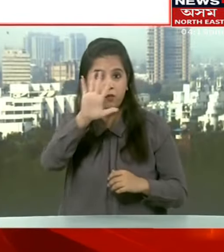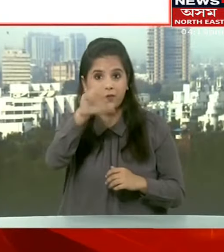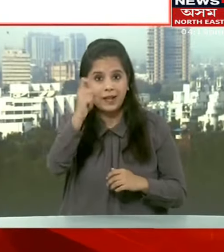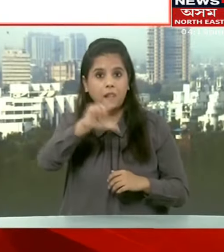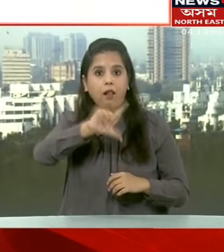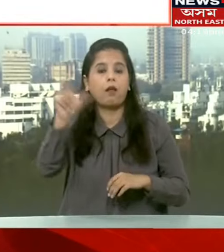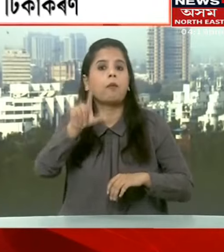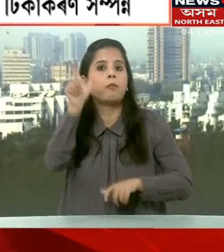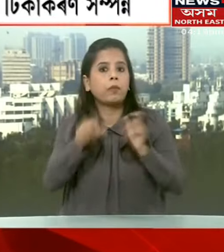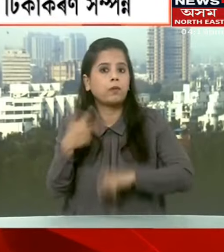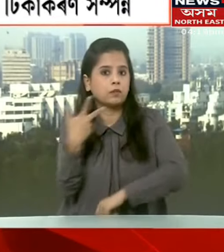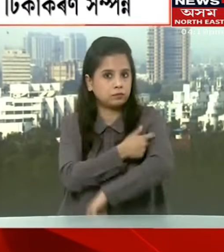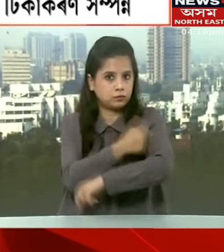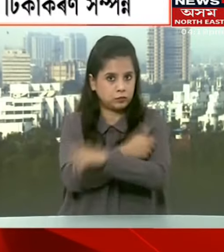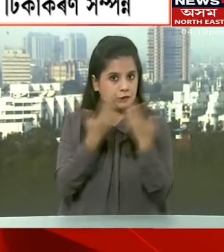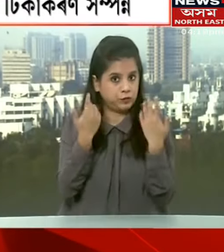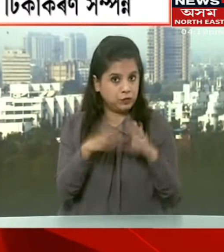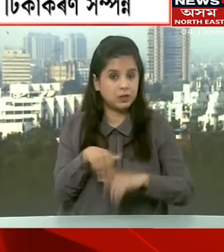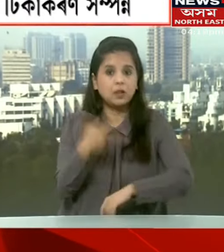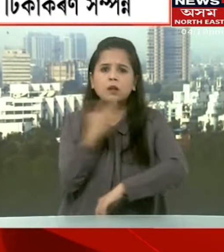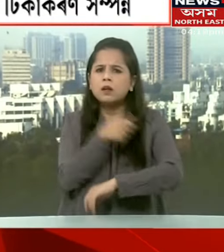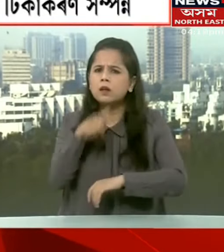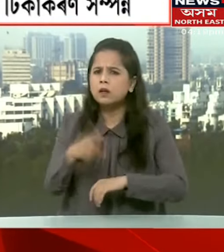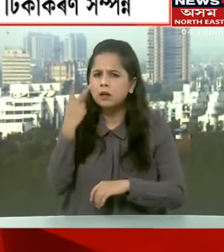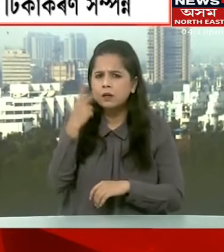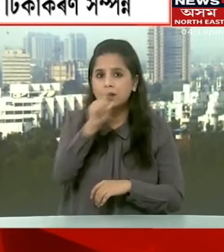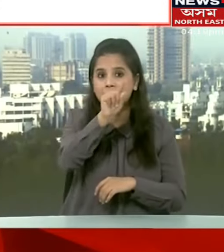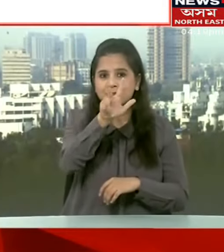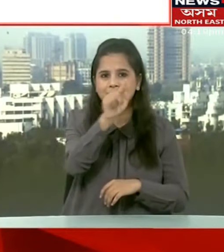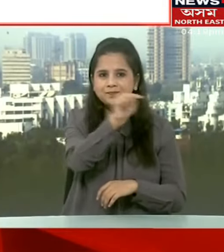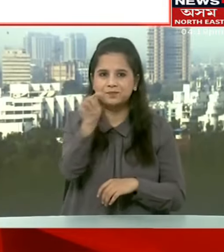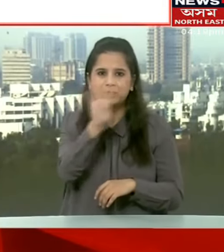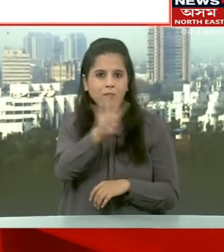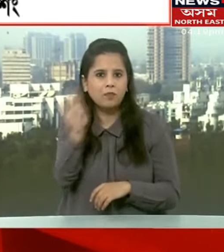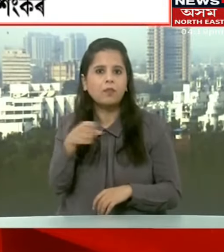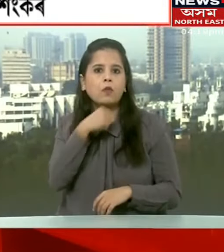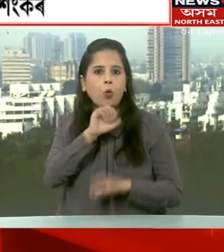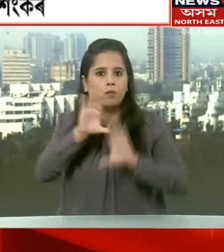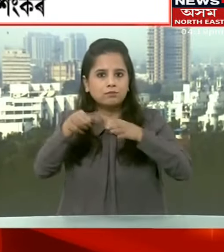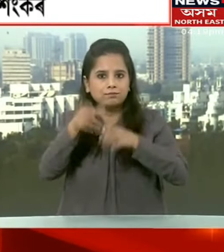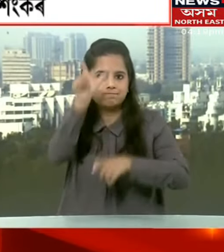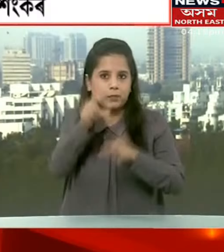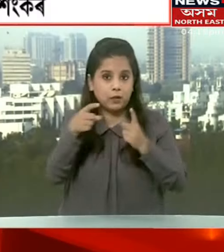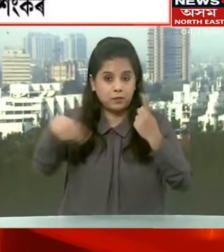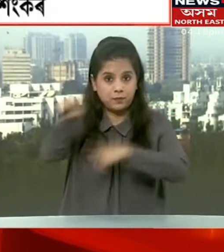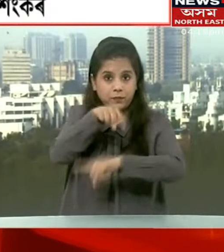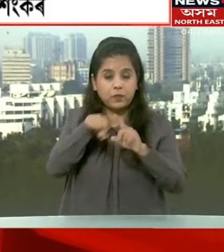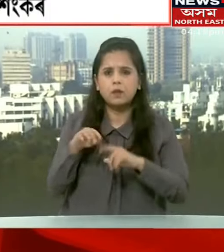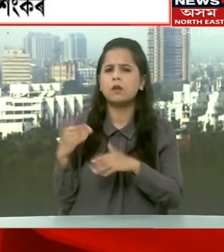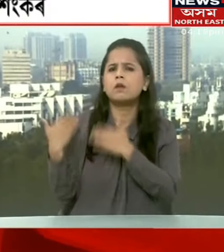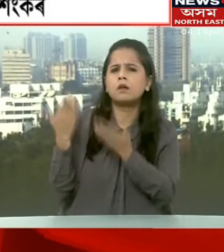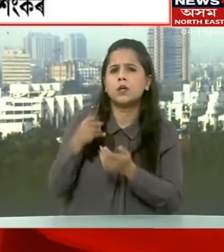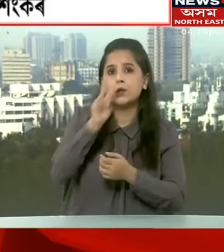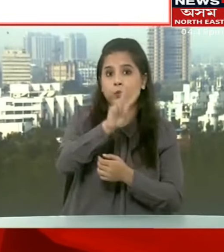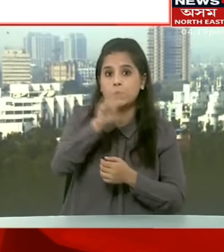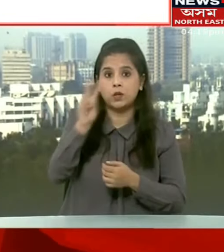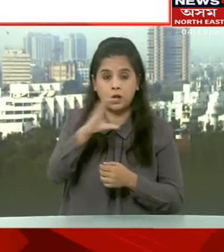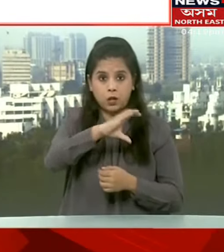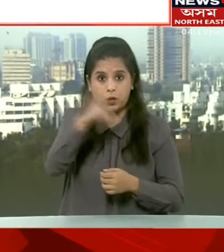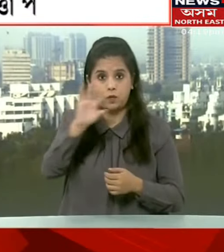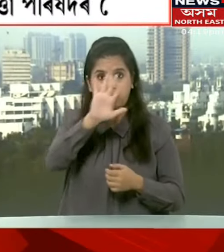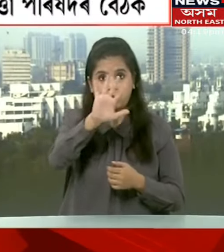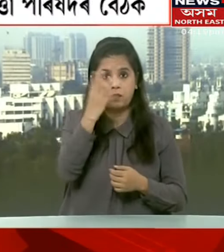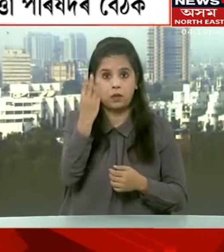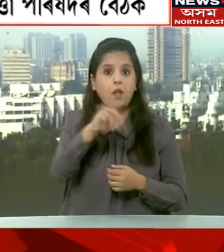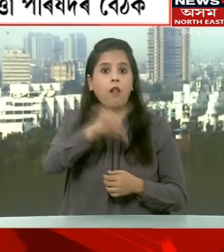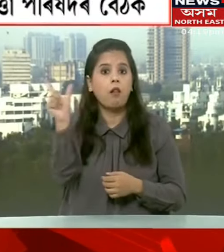56,57,00,000 से अधिक कोविड टीके लगाए गए हैं। टीकाकरण अभियान के तहत 18 से 44 वर्ष आयु समूह के लोगों को अब तक